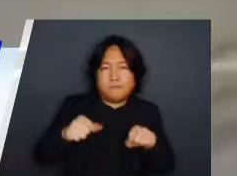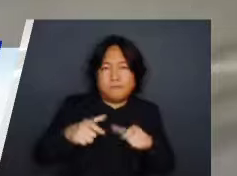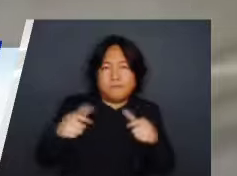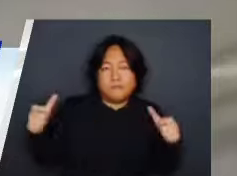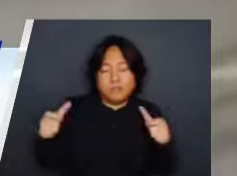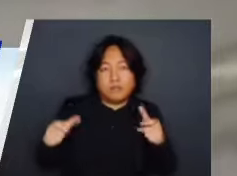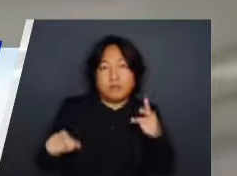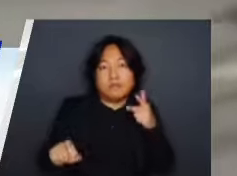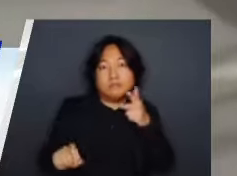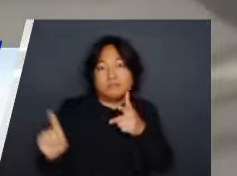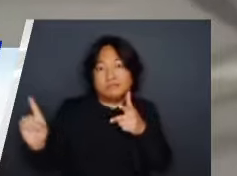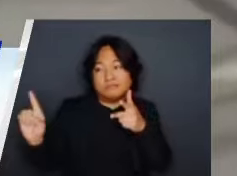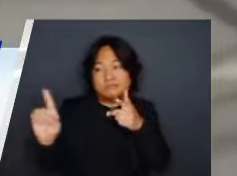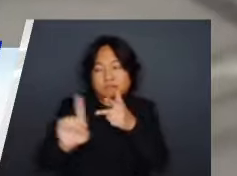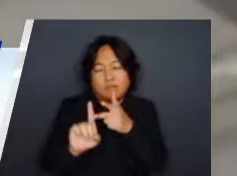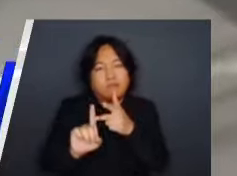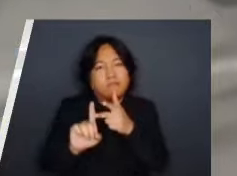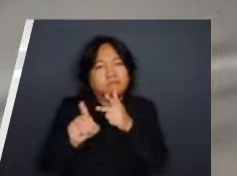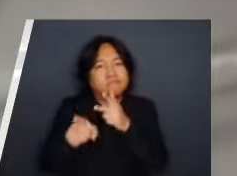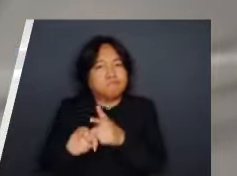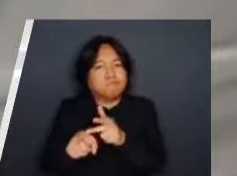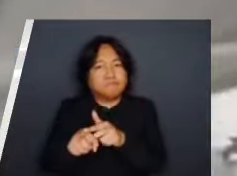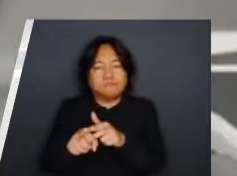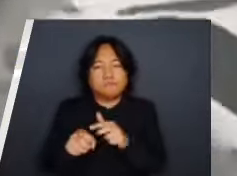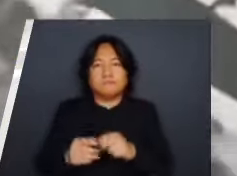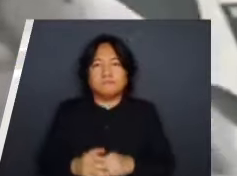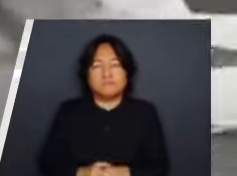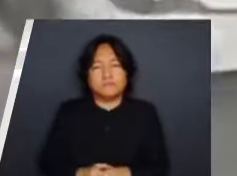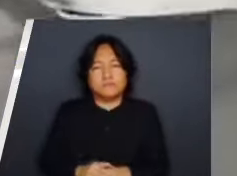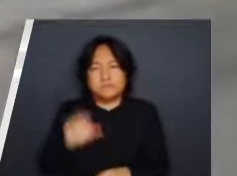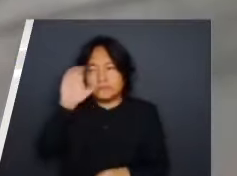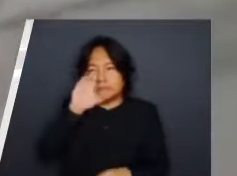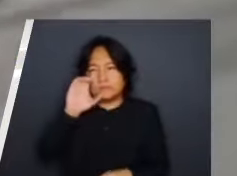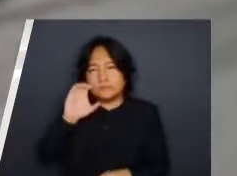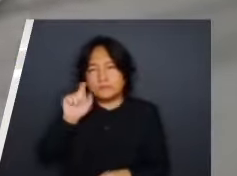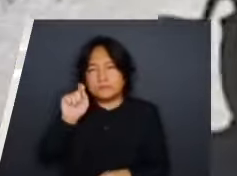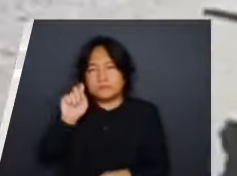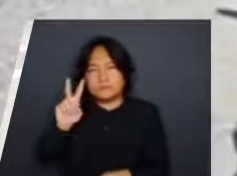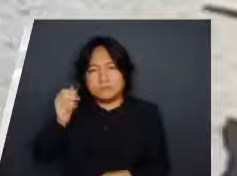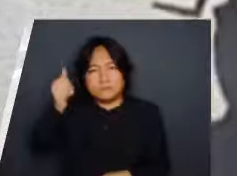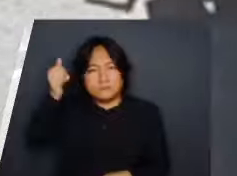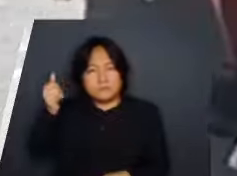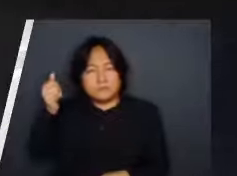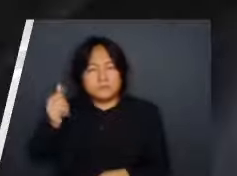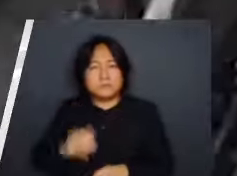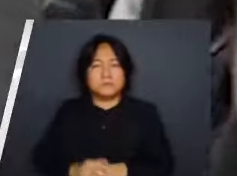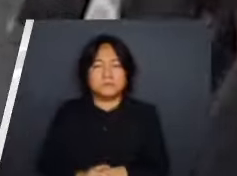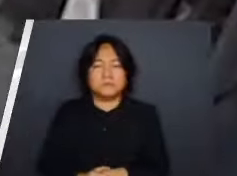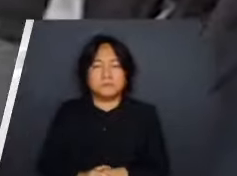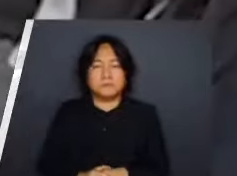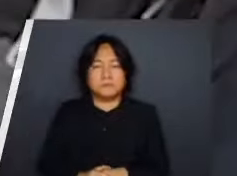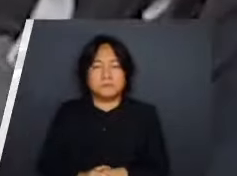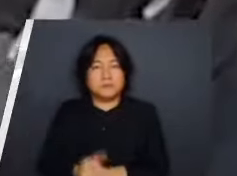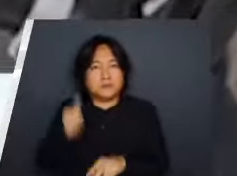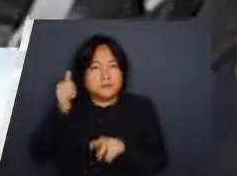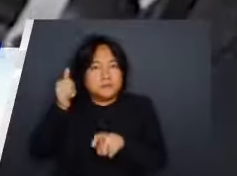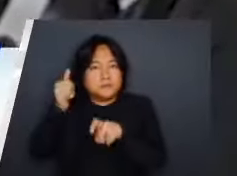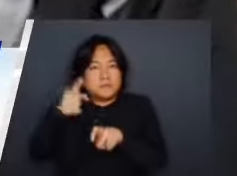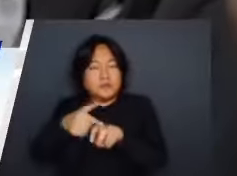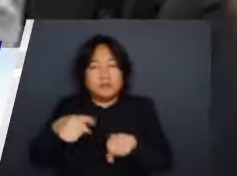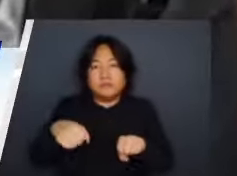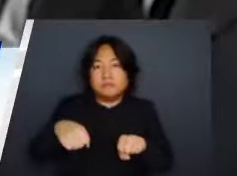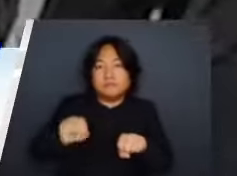asawa. Tinitignan pa kung nahagip sa CCTV ang insidente, pero nakunan sa CCTV ang motorsiklo